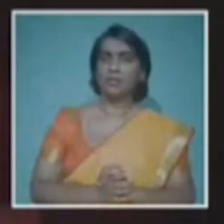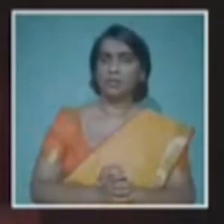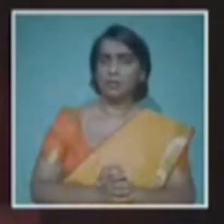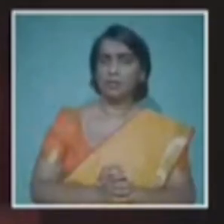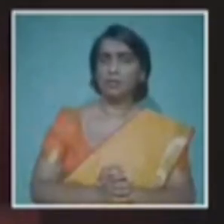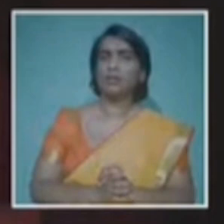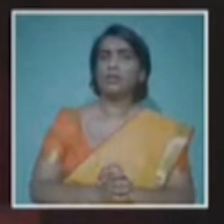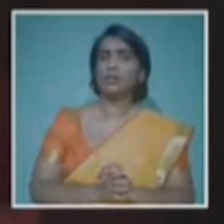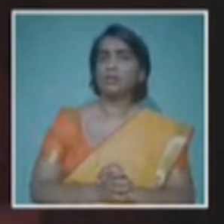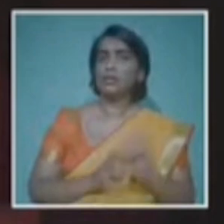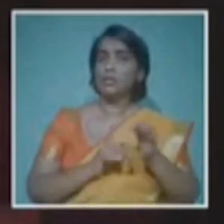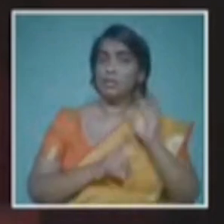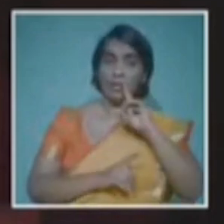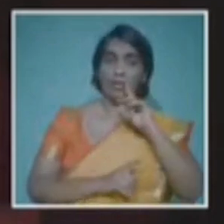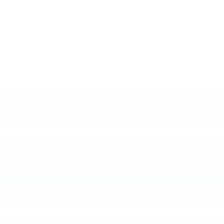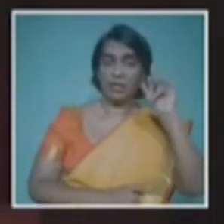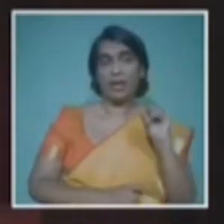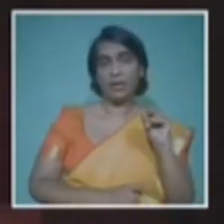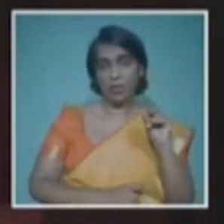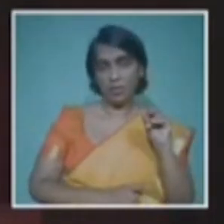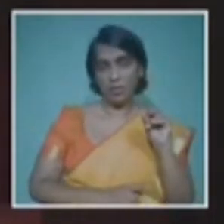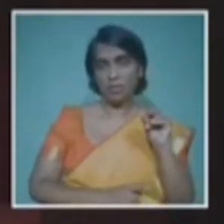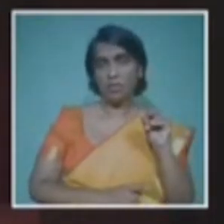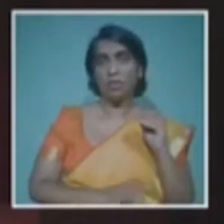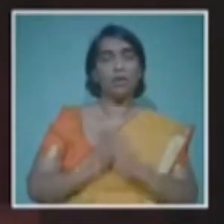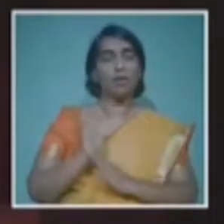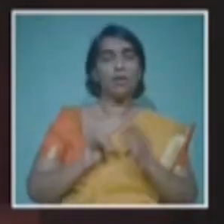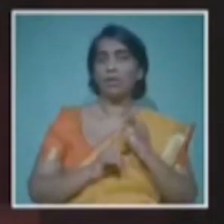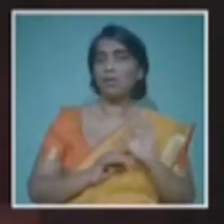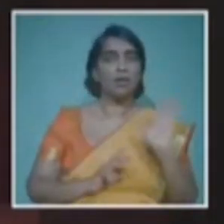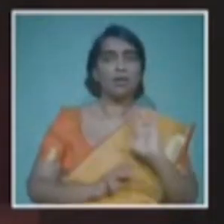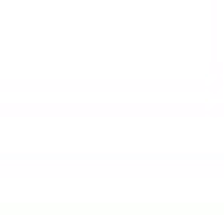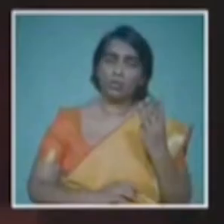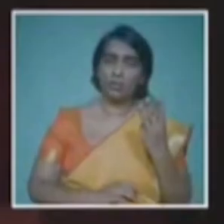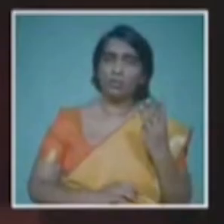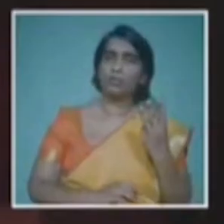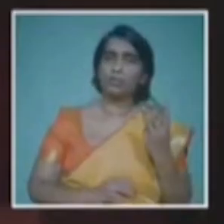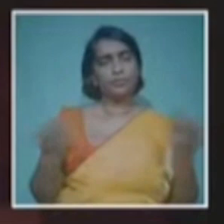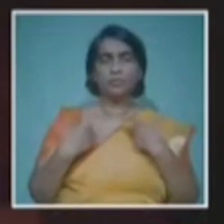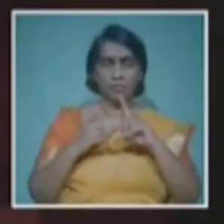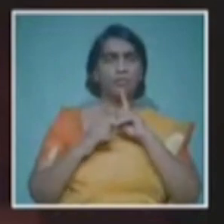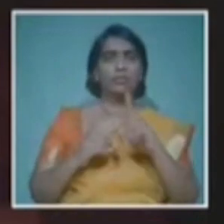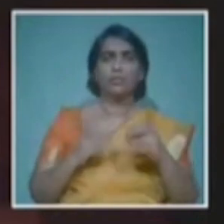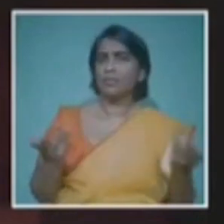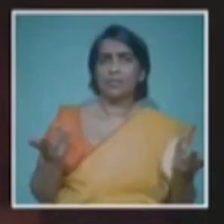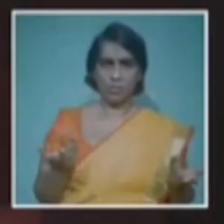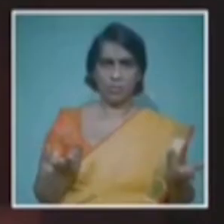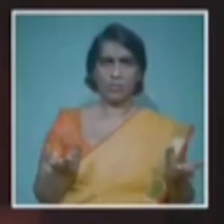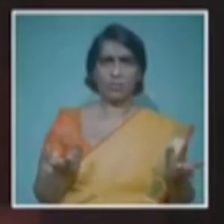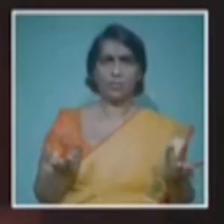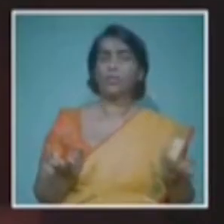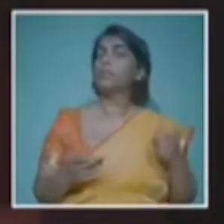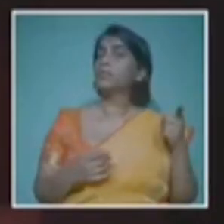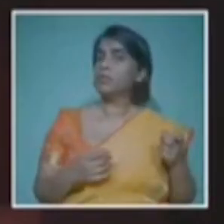මේ සභාපතිතුමා කියනවා 11ක් ගන්නවලු. ඔබතුමා කියනවා අපේ ඇමතිතුමා කියනවා නෑ ඒක 3යි කියලා. මං අහන්නේ මොකද්ද මේකේ තේරුම?